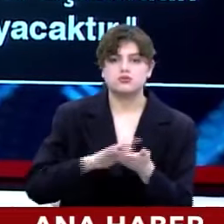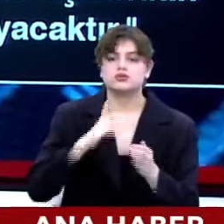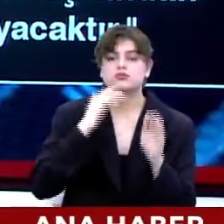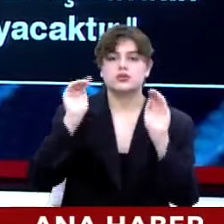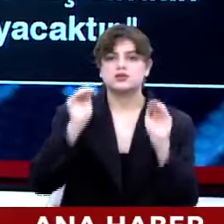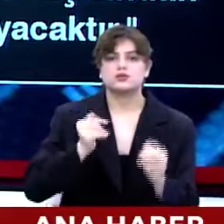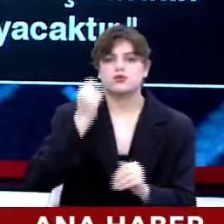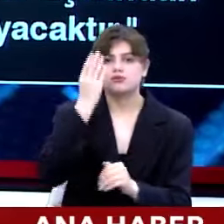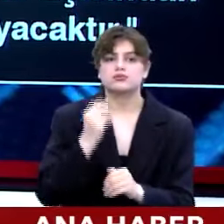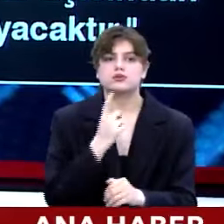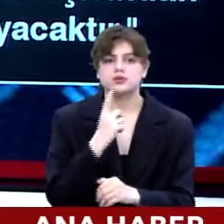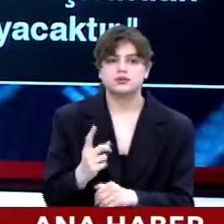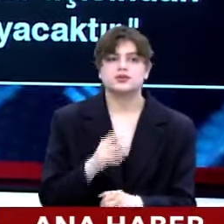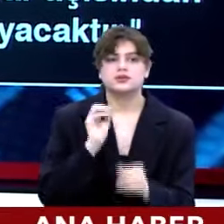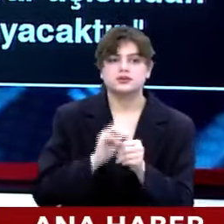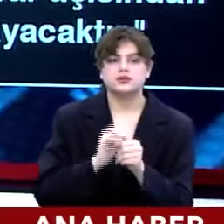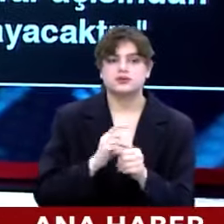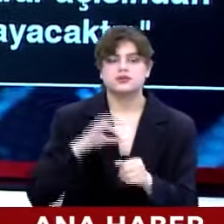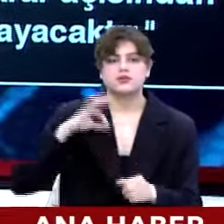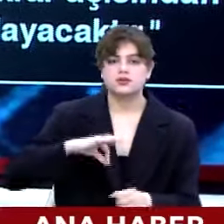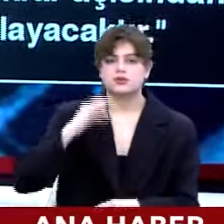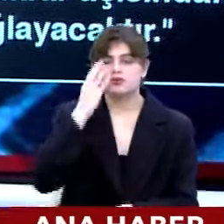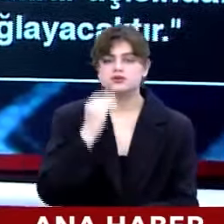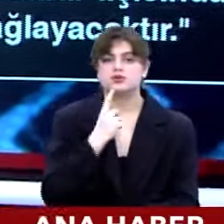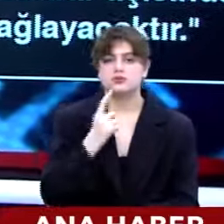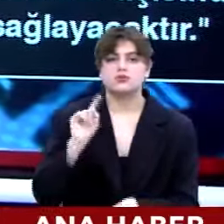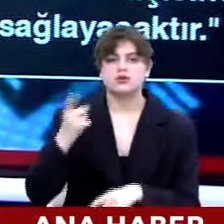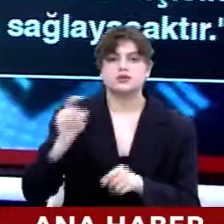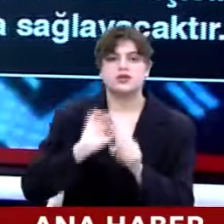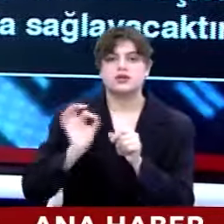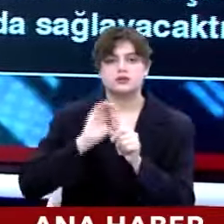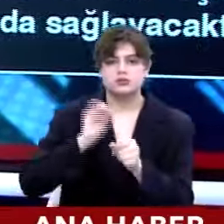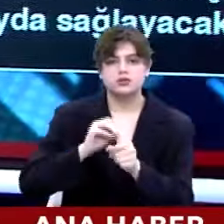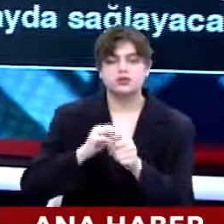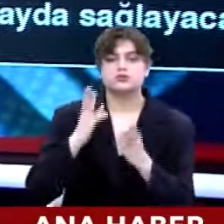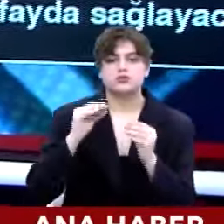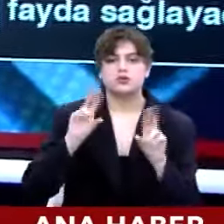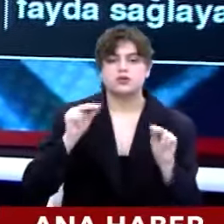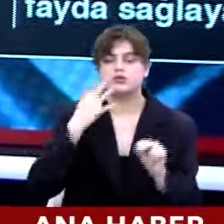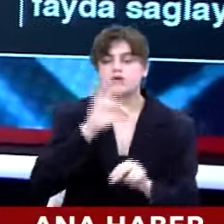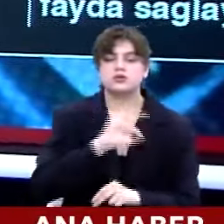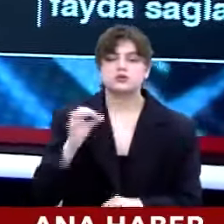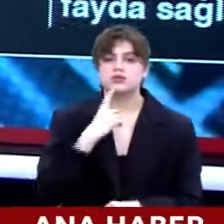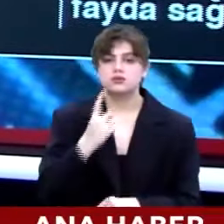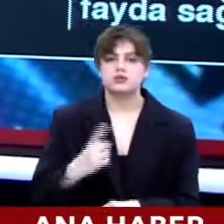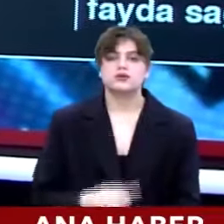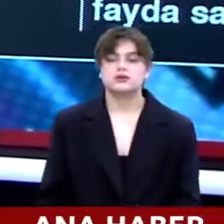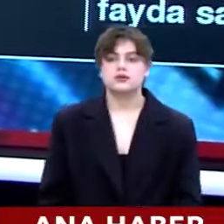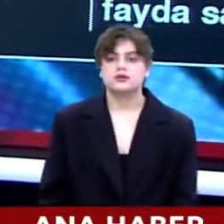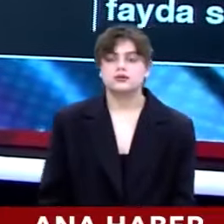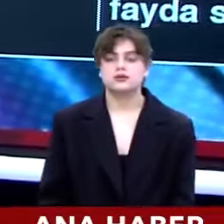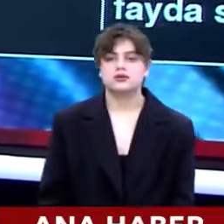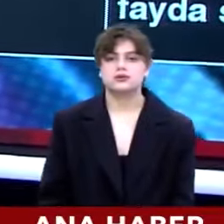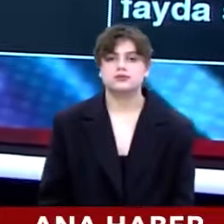desteklenmesi makro istikrar açısından fayda sağlayacaktır diyor. Bazı ekonomistler de çok yeterli görmüyorlar. Yelpazenin daha